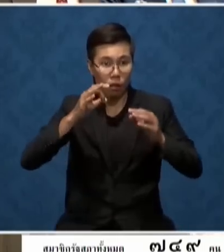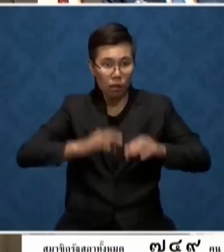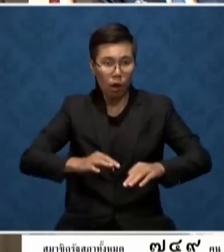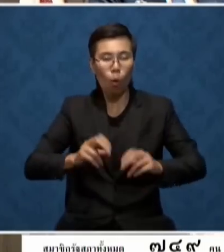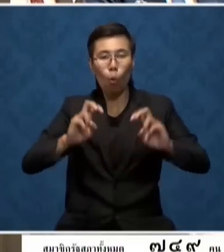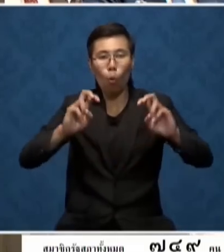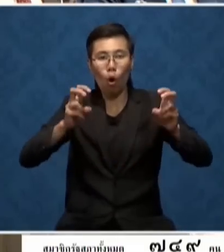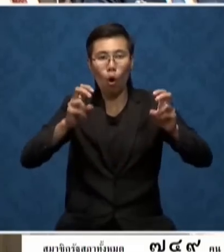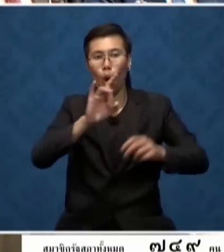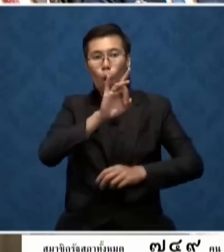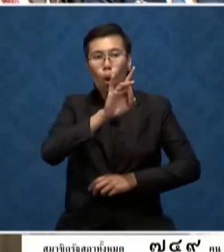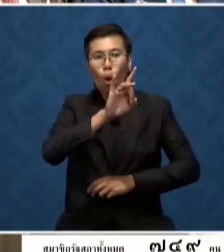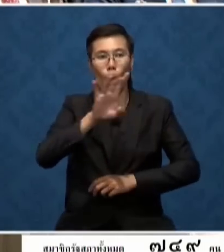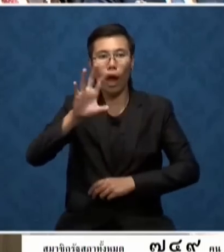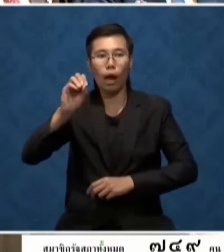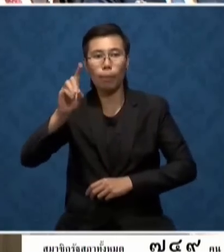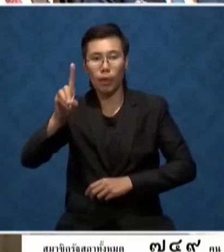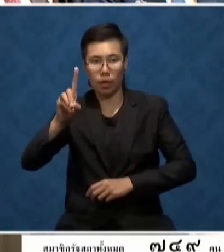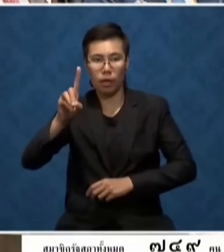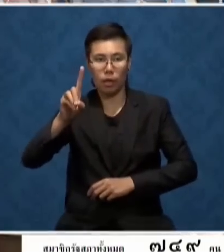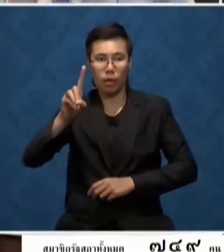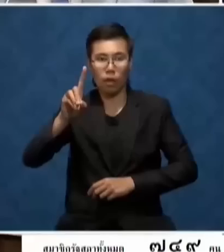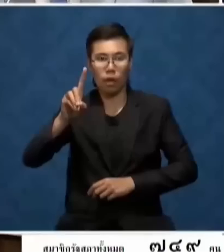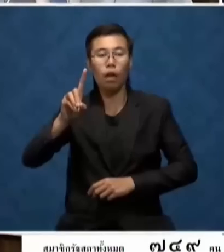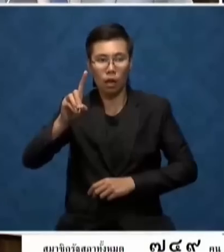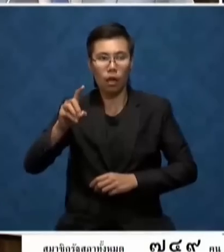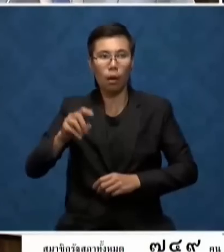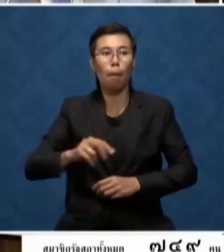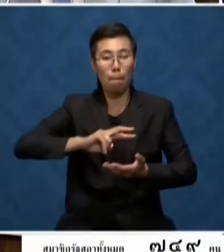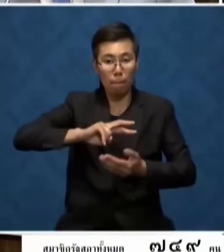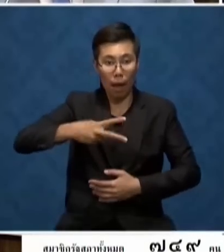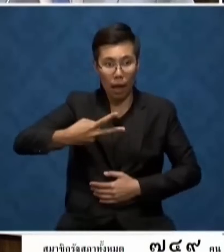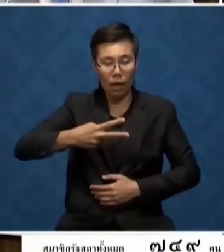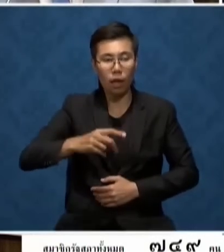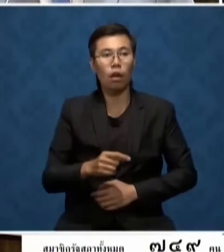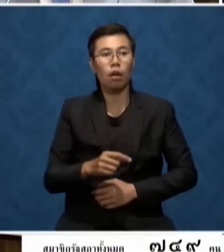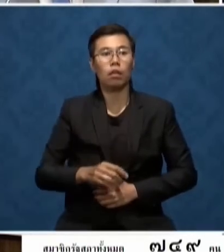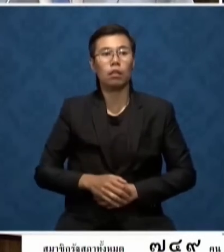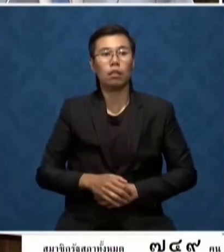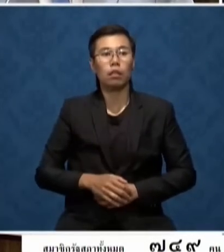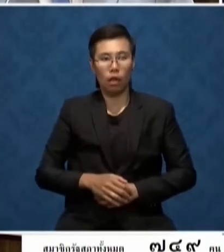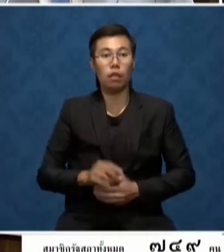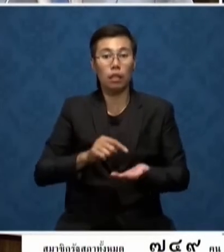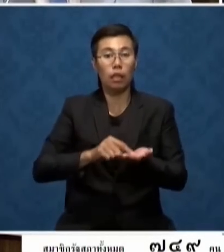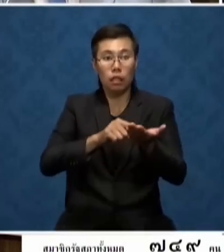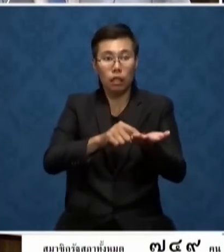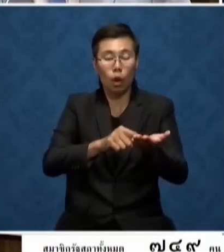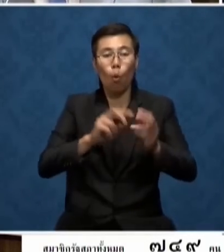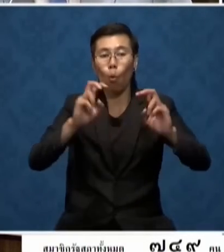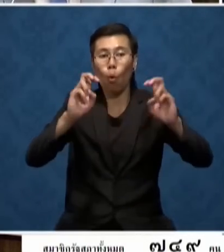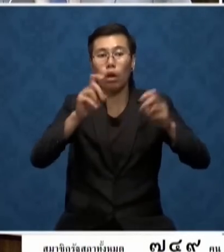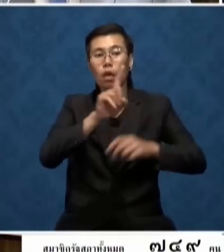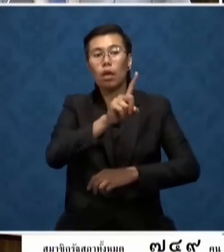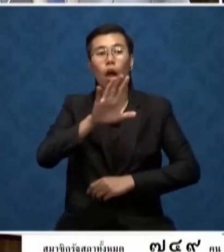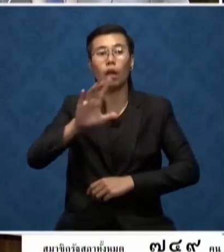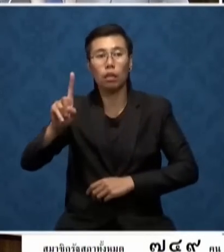ในการตีความข้อบังคับนะครับถ้าท่านจะเสนอตาม151อันนี้ผมยินดีครับเราก็เดินกันต่อแล้วก็ถกกัน